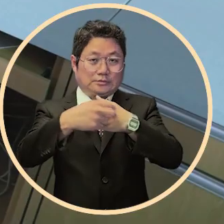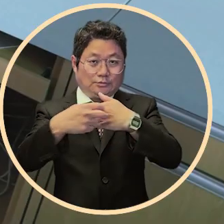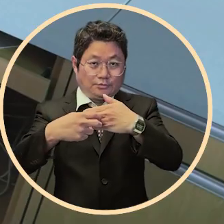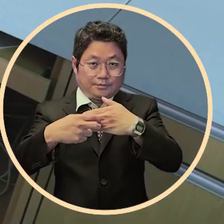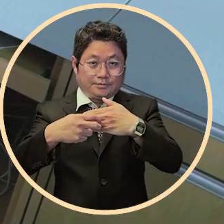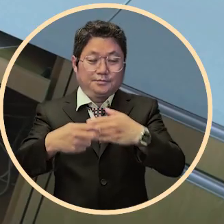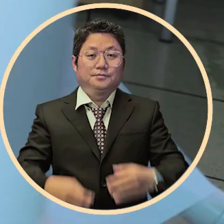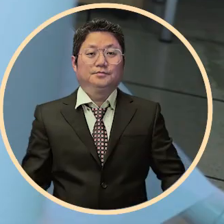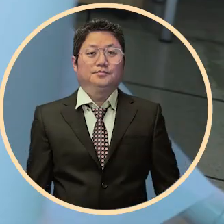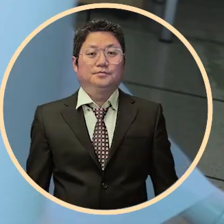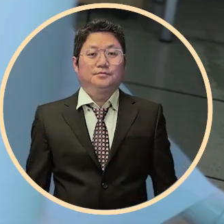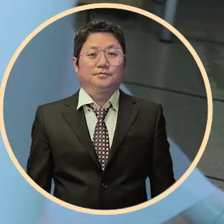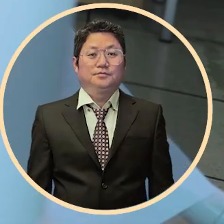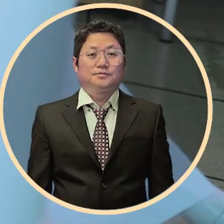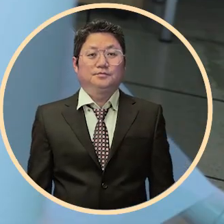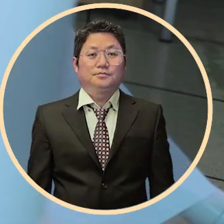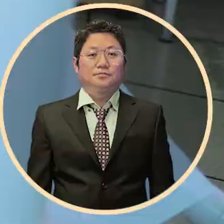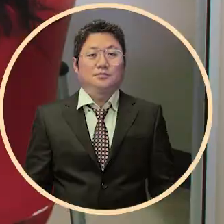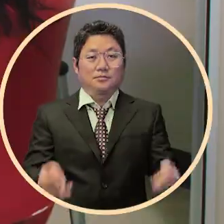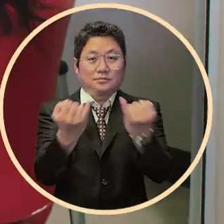장애인 치과 진료,